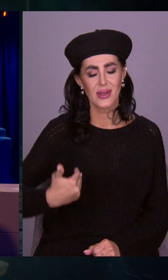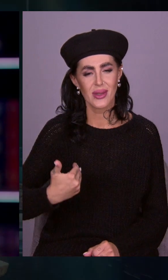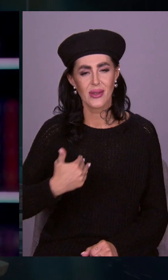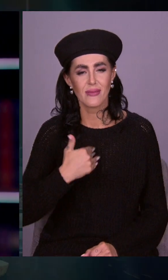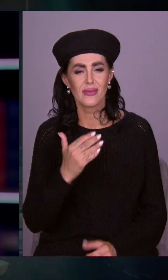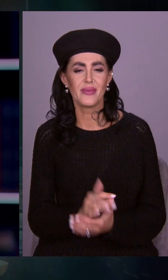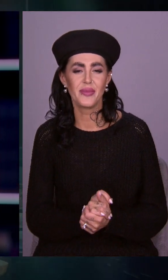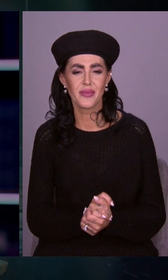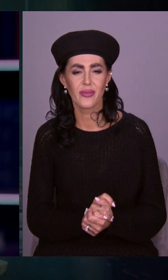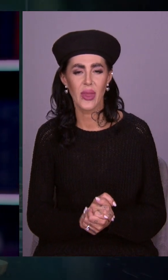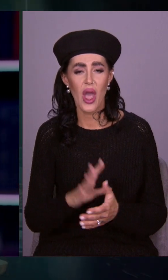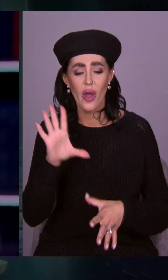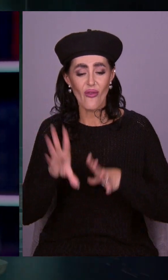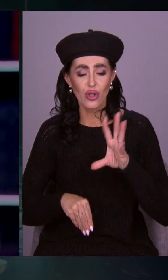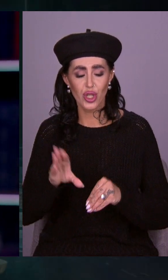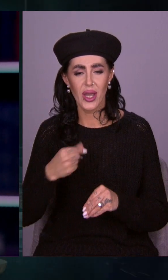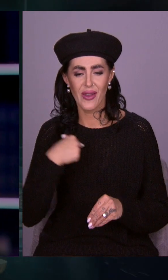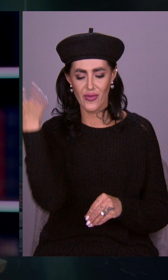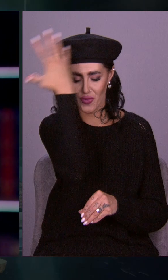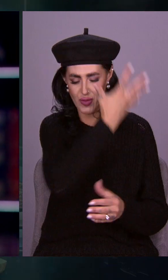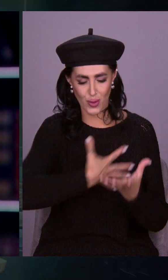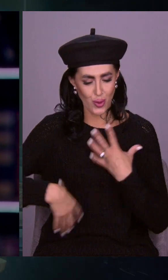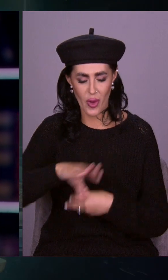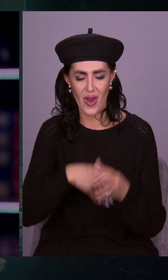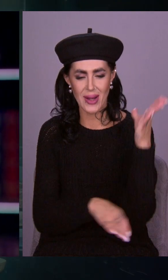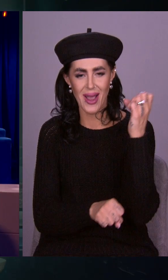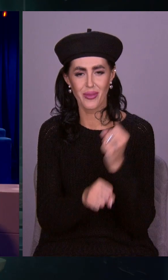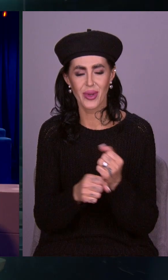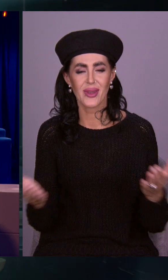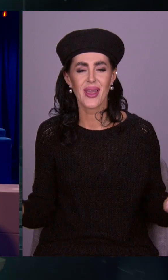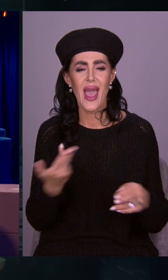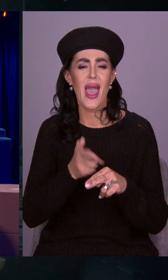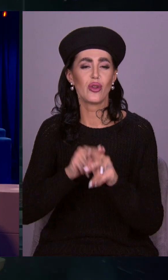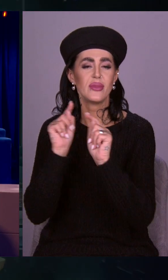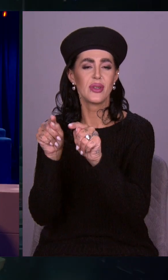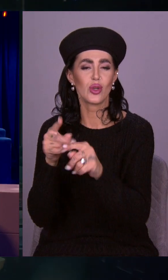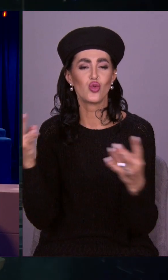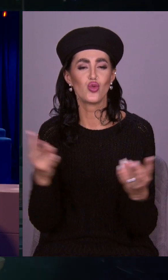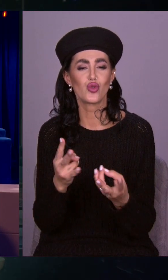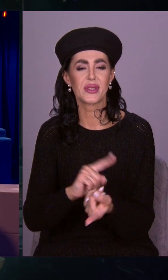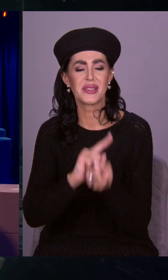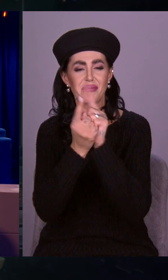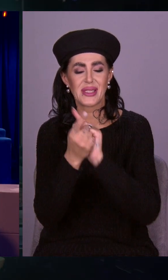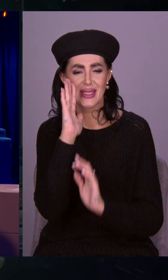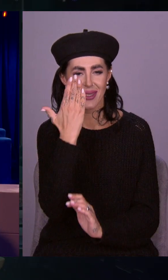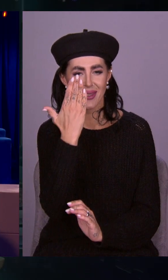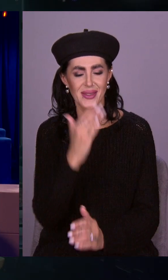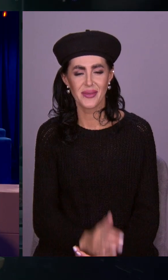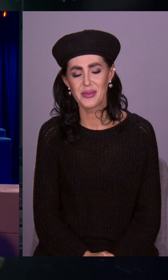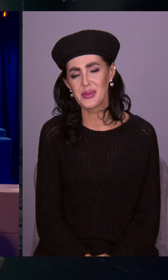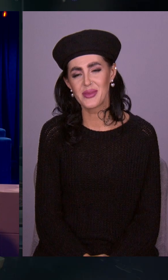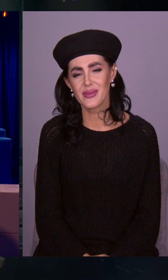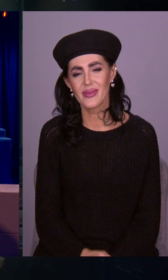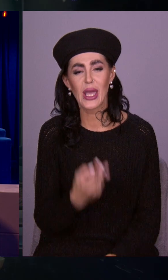Якщо що, я вважаю, що в мене з усіх боків робоче. Це Юра Карагодін думає, що треба перевернути. Цілуємо, Машуню.